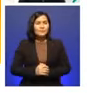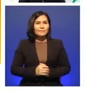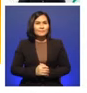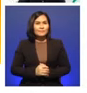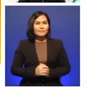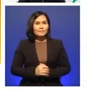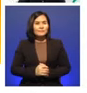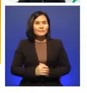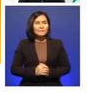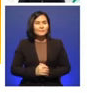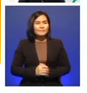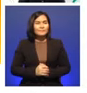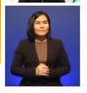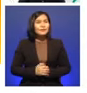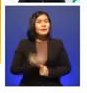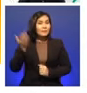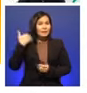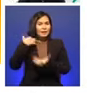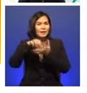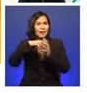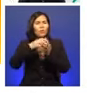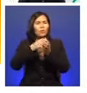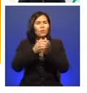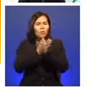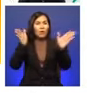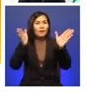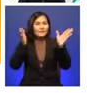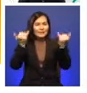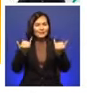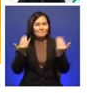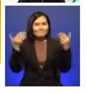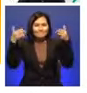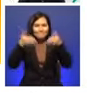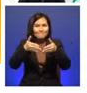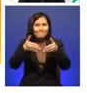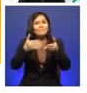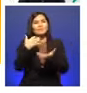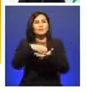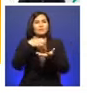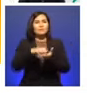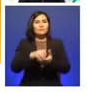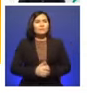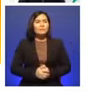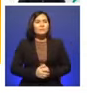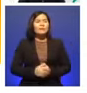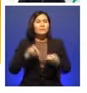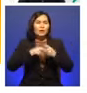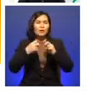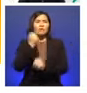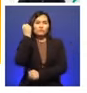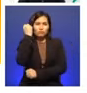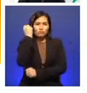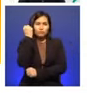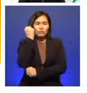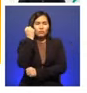ารย์เดชรัตน์ได้ให้ภาพรวมไปแล้วอันนี้เราก็จะลงมาเฉพาะนะครับมากขึ้นนะครับก็คือสถานการณ์ความยากจนเราม